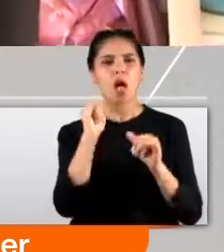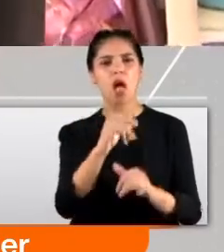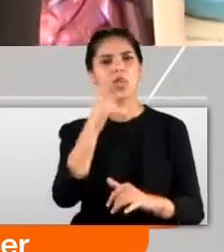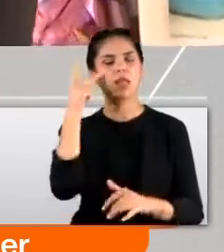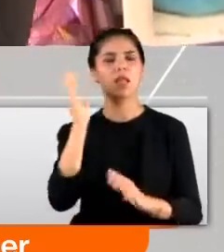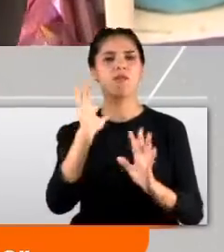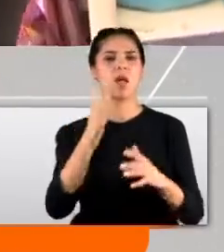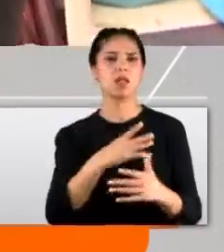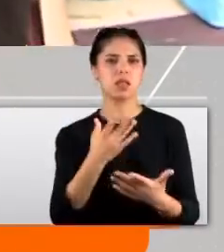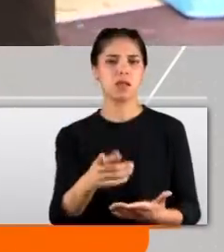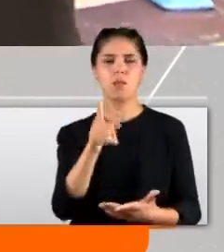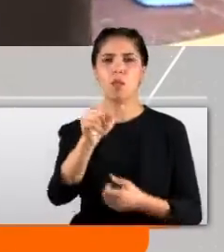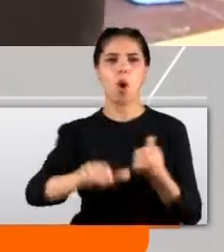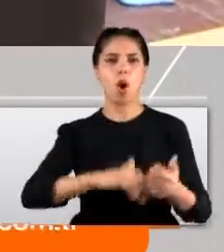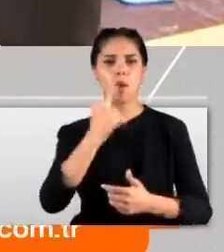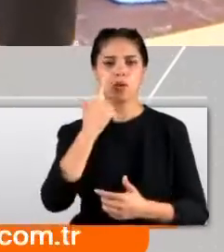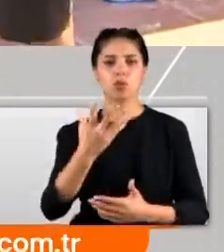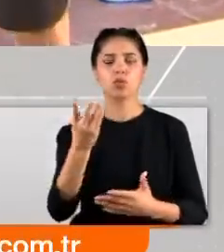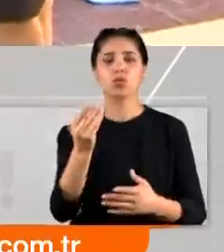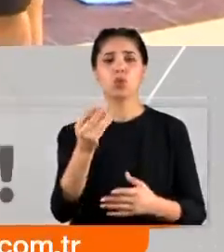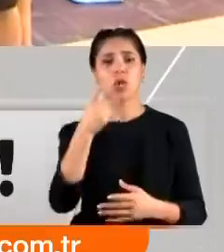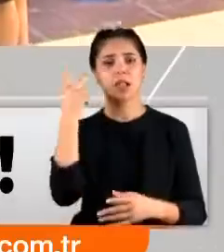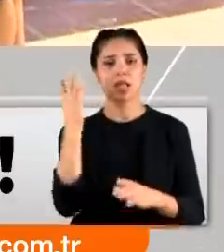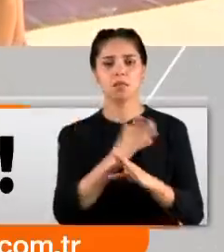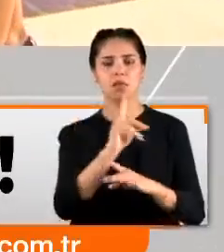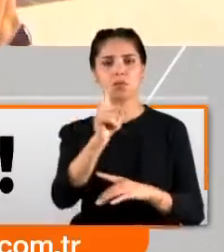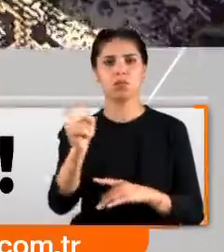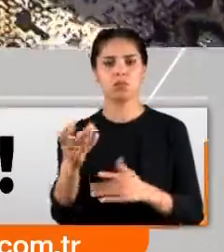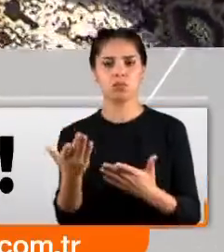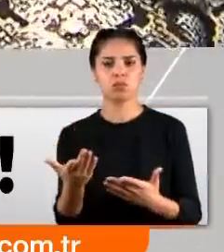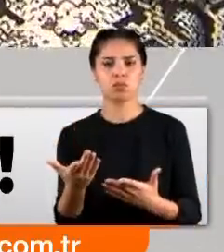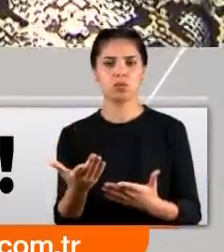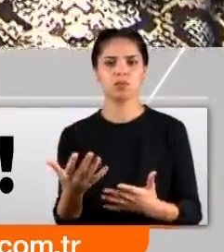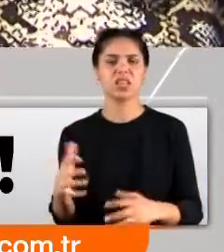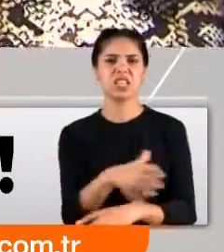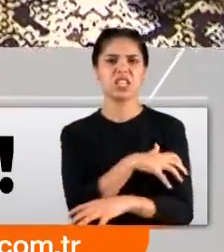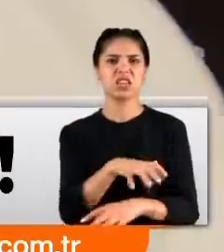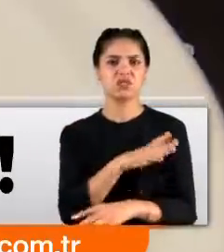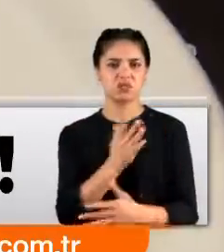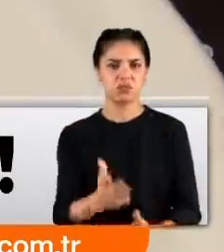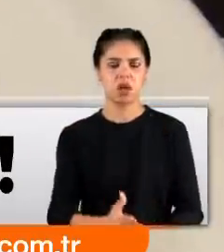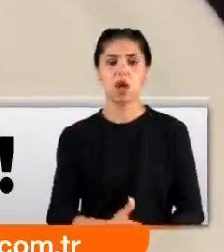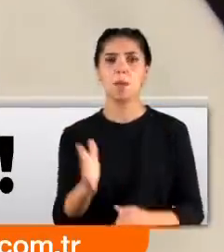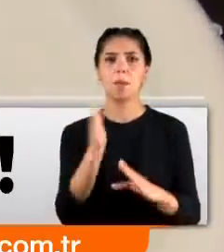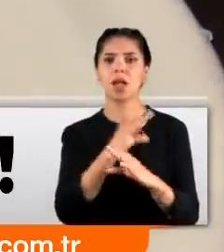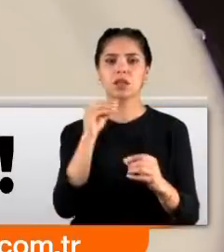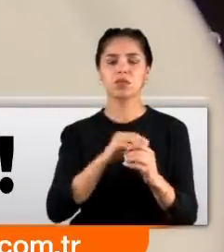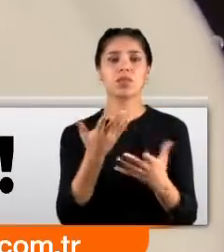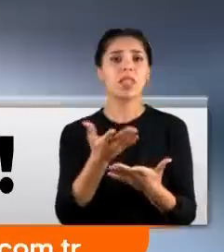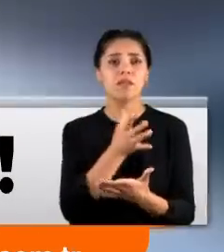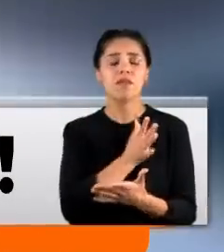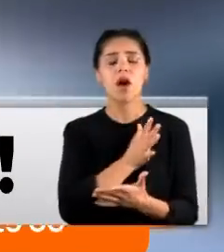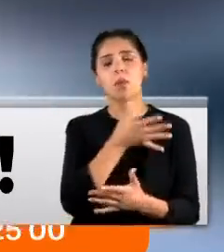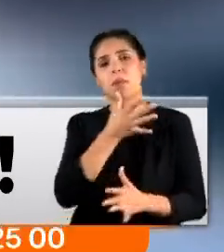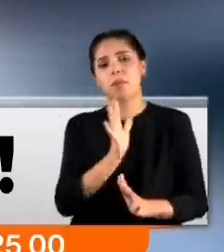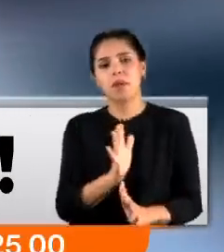sahteleriyle dolu. İşte bu operasyonla binlerce sahte ürün ele geçirildi. Kaşıntı yapıyor sonuçta. Ürünlerin içeriğinde ne olduğu belli